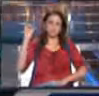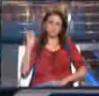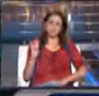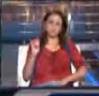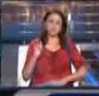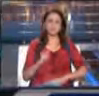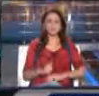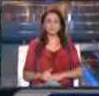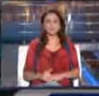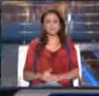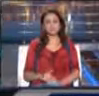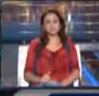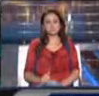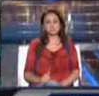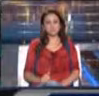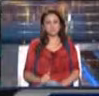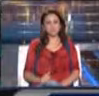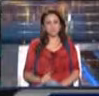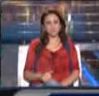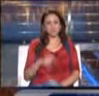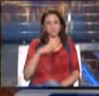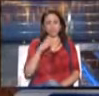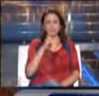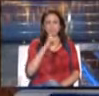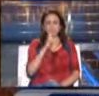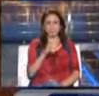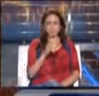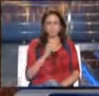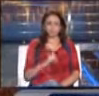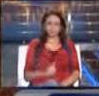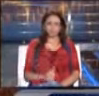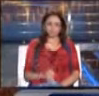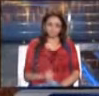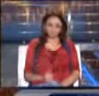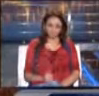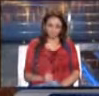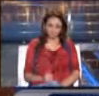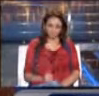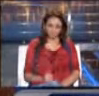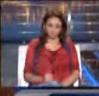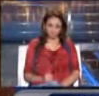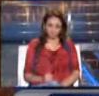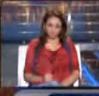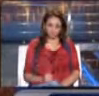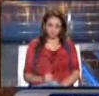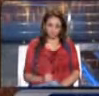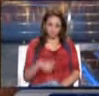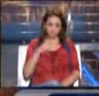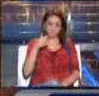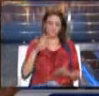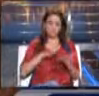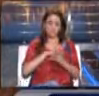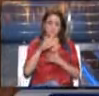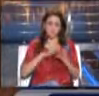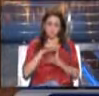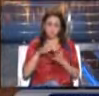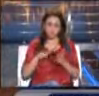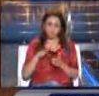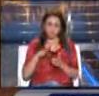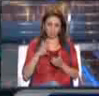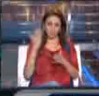شكرا جزيلا. دكتور عمرو انا ممكن اعلق بقى بعد ما شادي خلص حقيقة. اساس المشكله اساسا